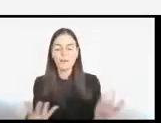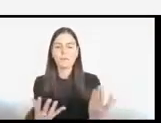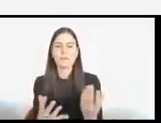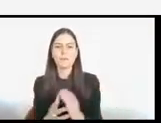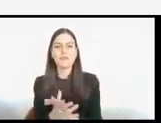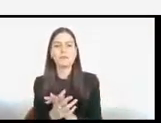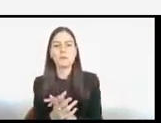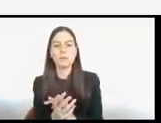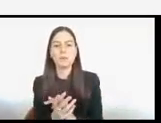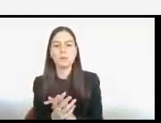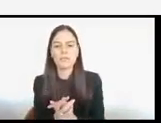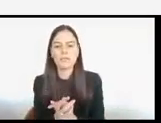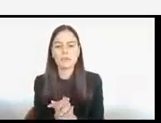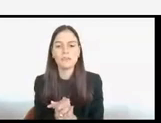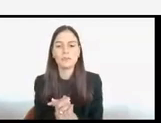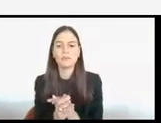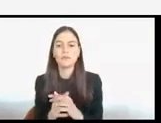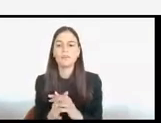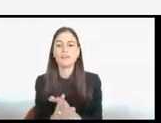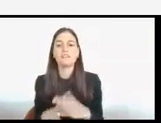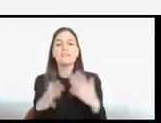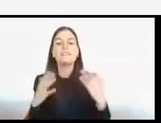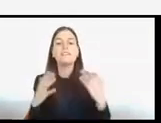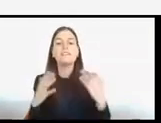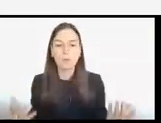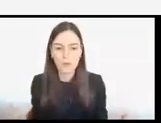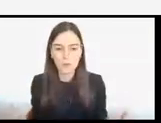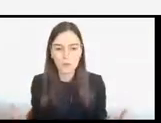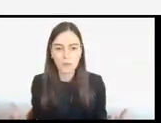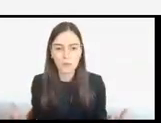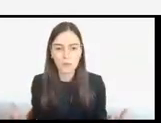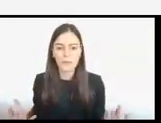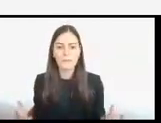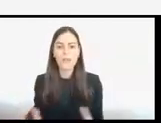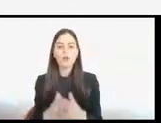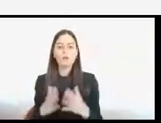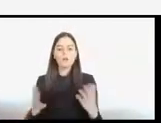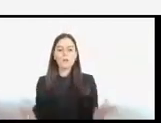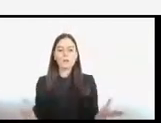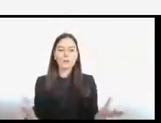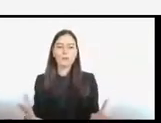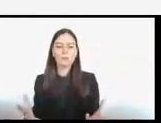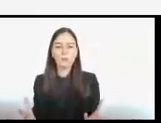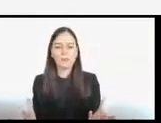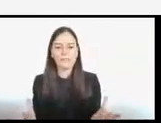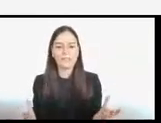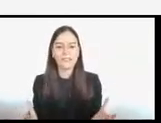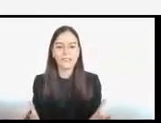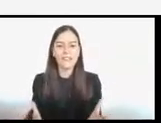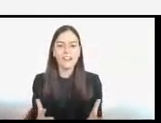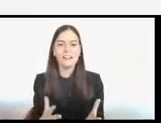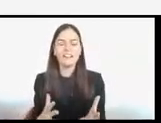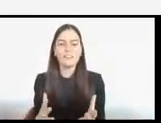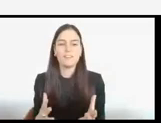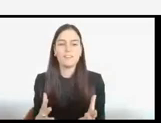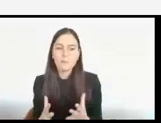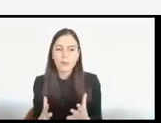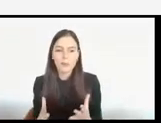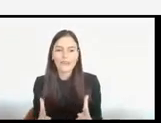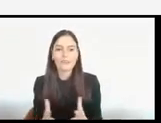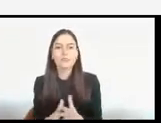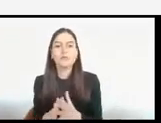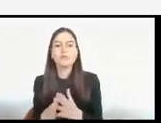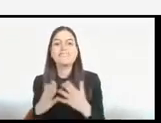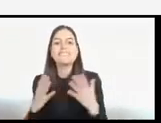bien comprendre ce que c'est, il faut comprendre l'esprit de ce qu'est un démembrement de propriété. Le démembrement de propriété va